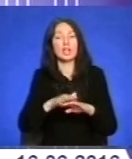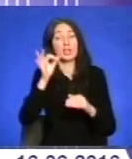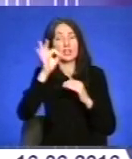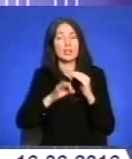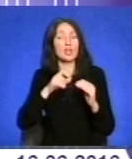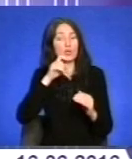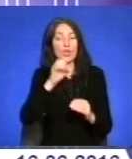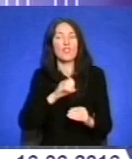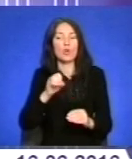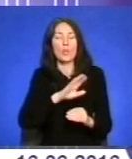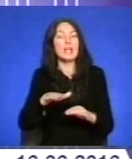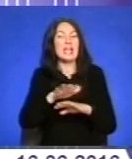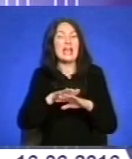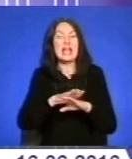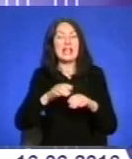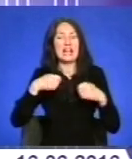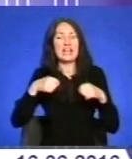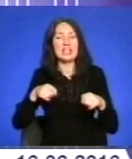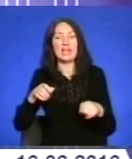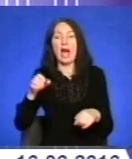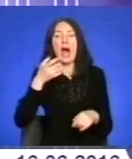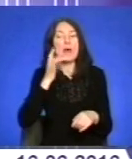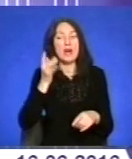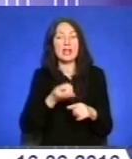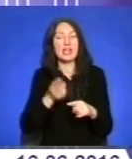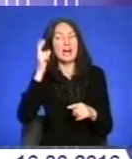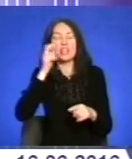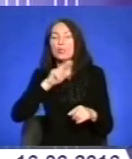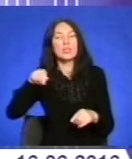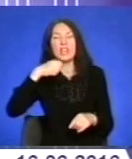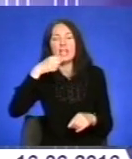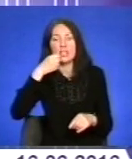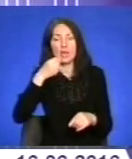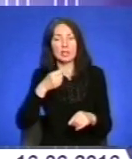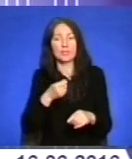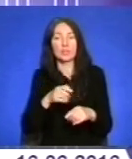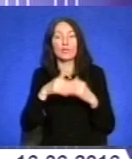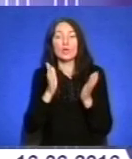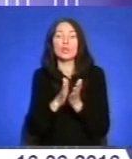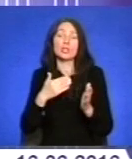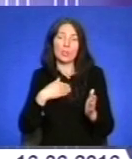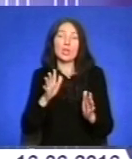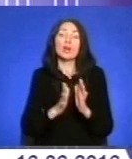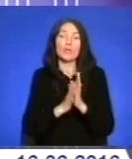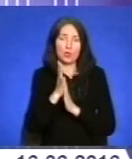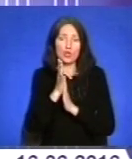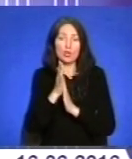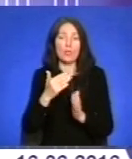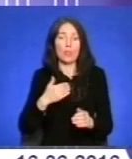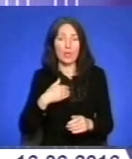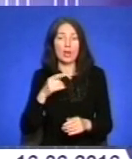Європи, ні ринки Америки цей продукт не споживають. І в більшості своєму ми їх вирощуємо і